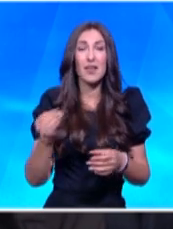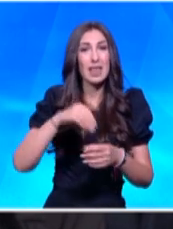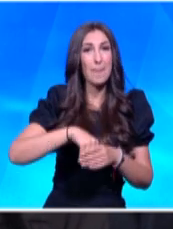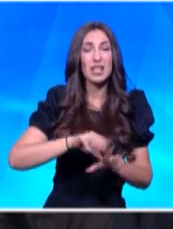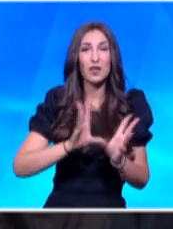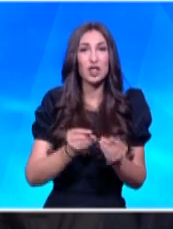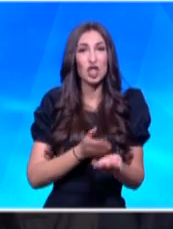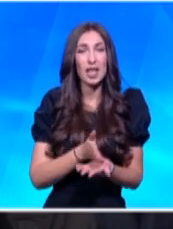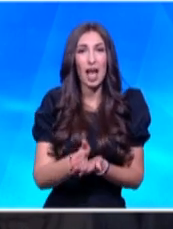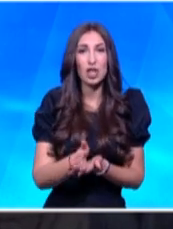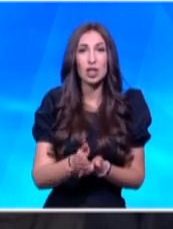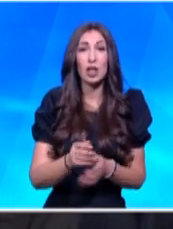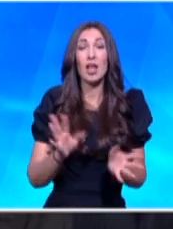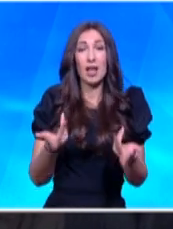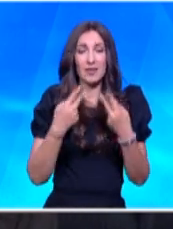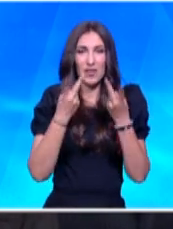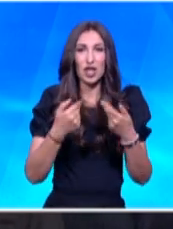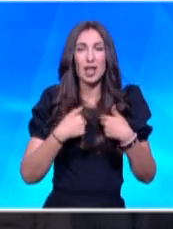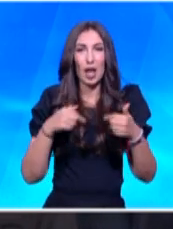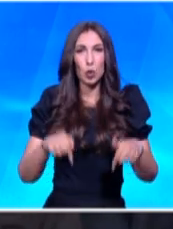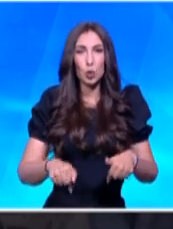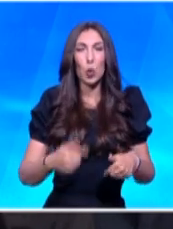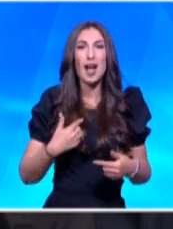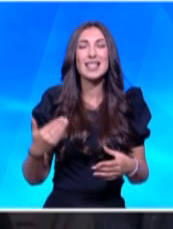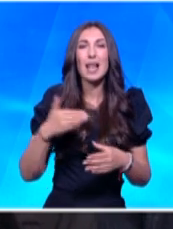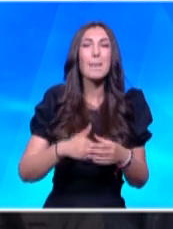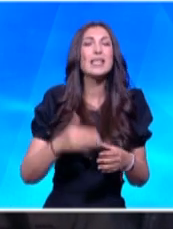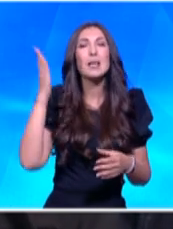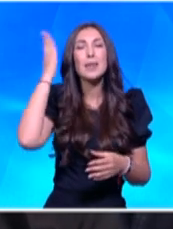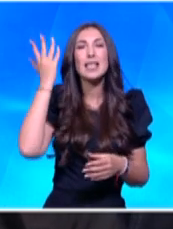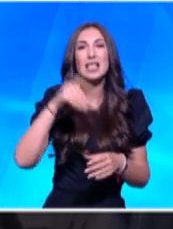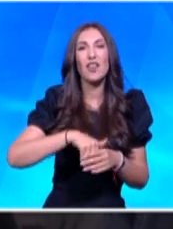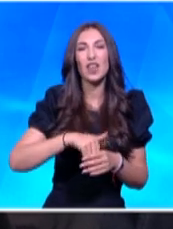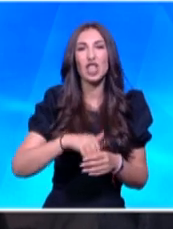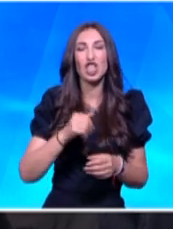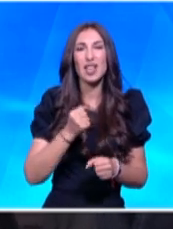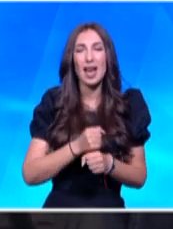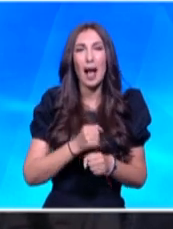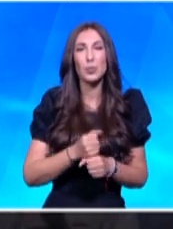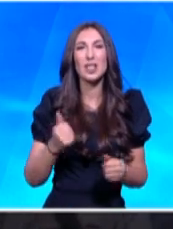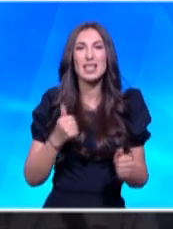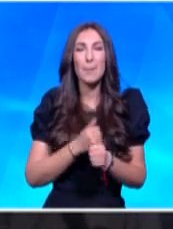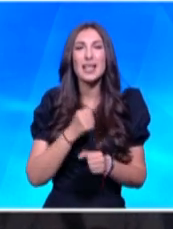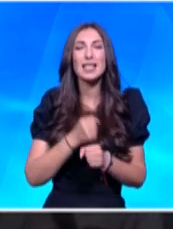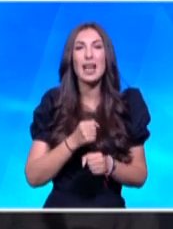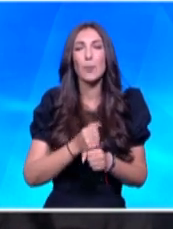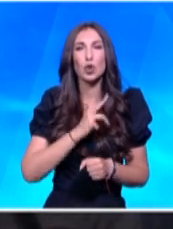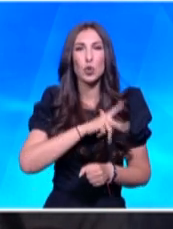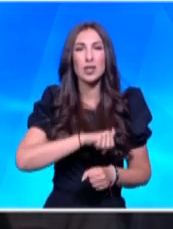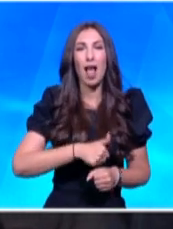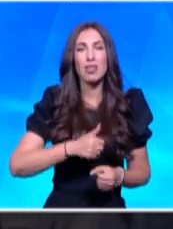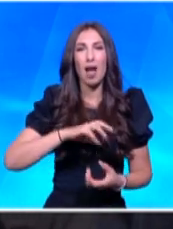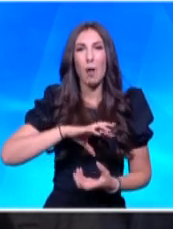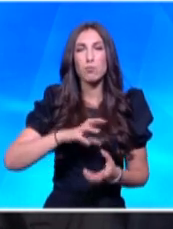начин. След като сме тук с заместник министъра на вътрешните работи, заместник министъра на труда и социалната